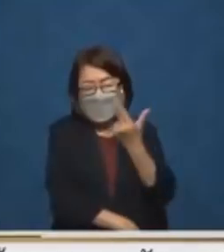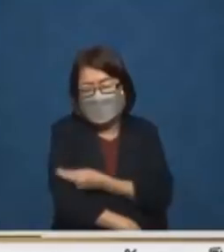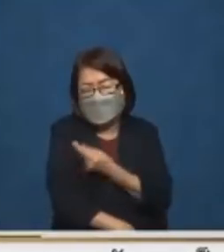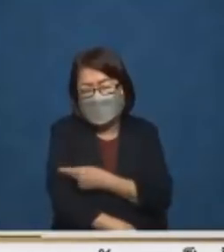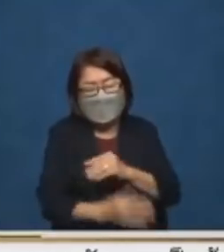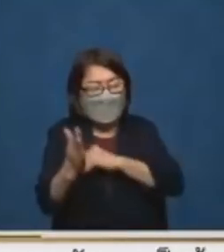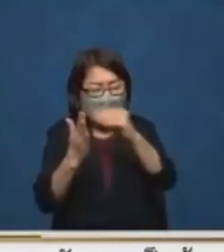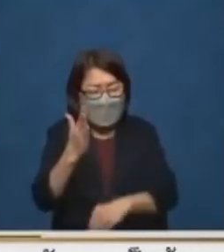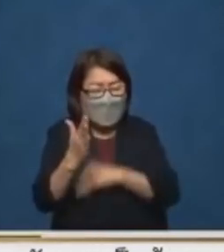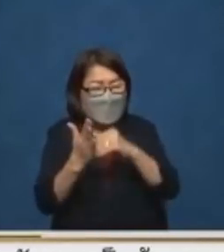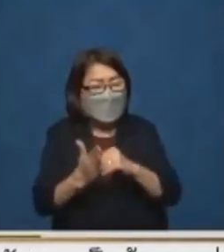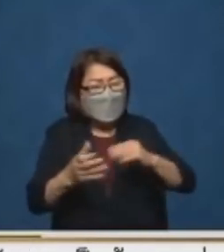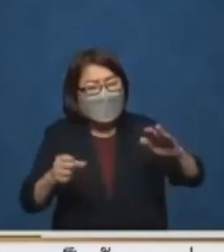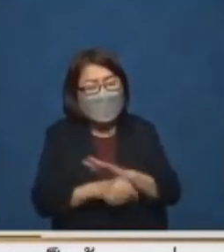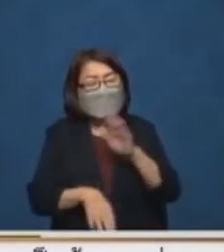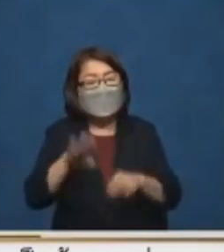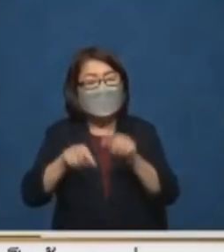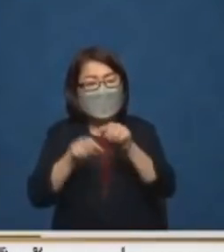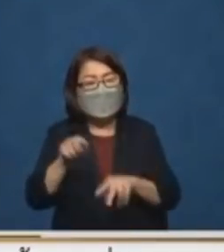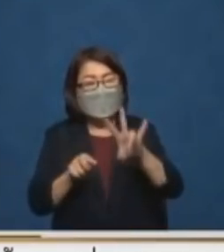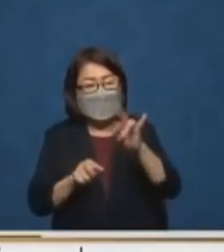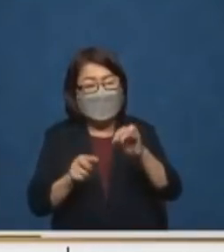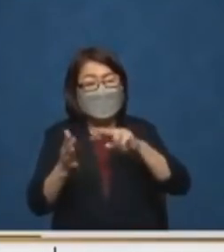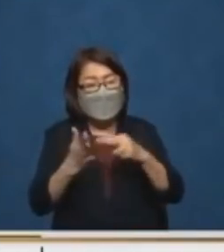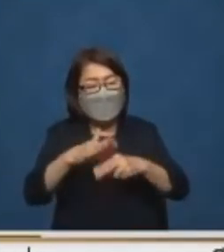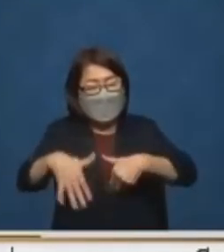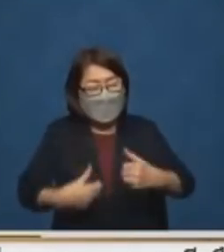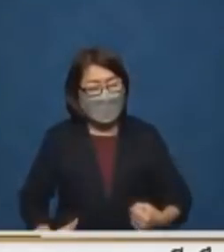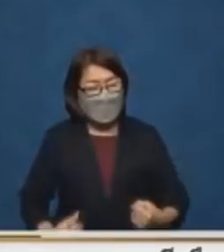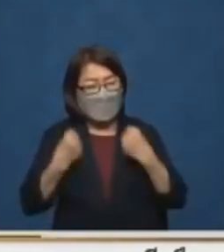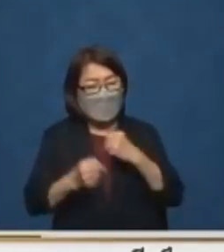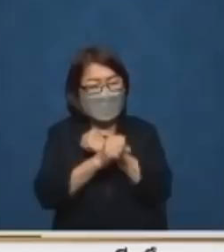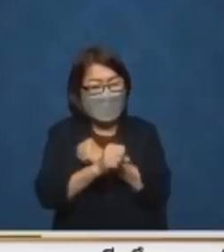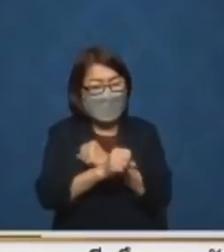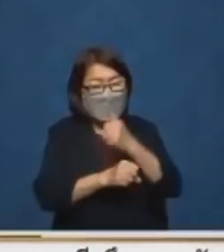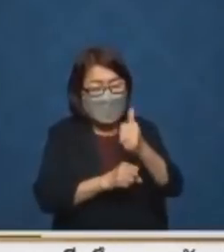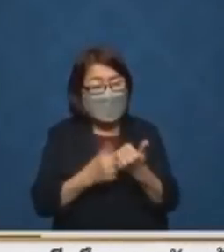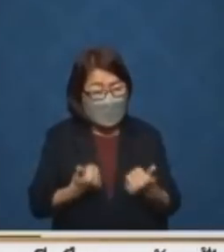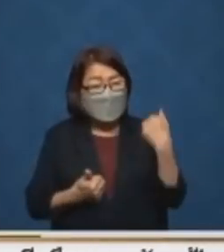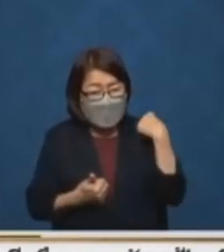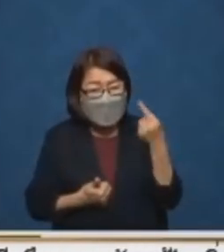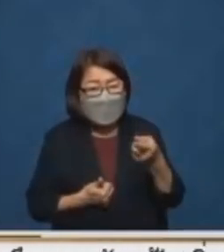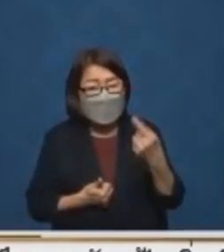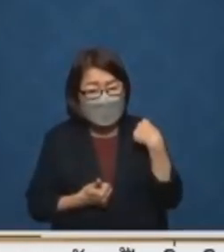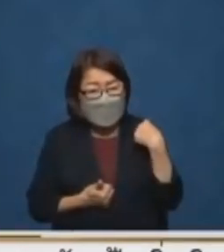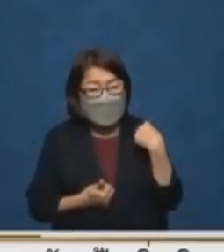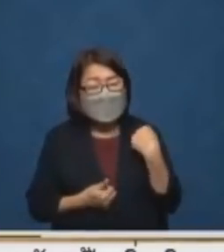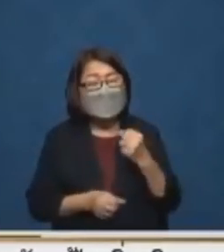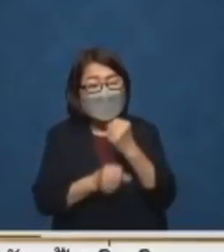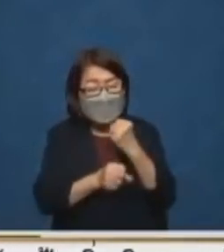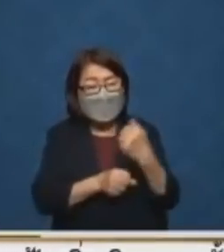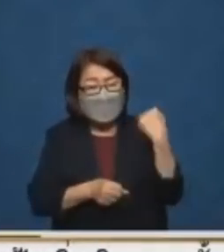% จงสามารถสรางภิคมกหมู่ได้ท่านวางแผนฉีดวักซีนให้คนไยเช่นนี้ทำให้ท่าน